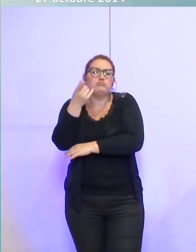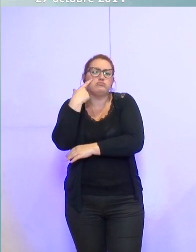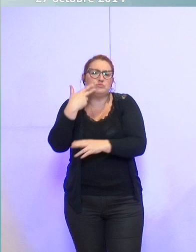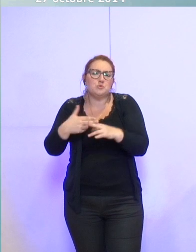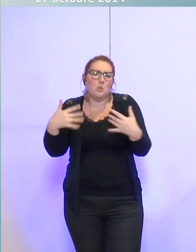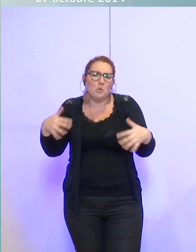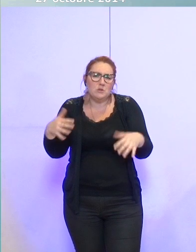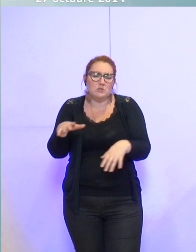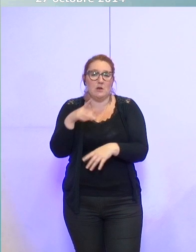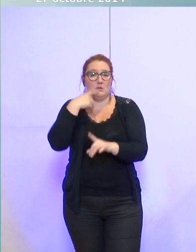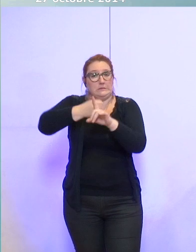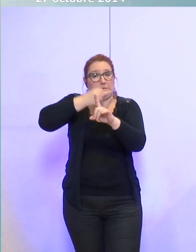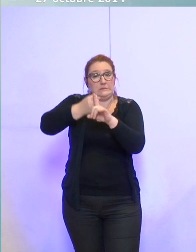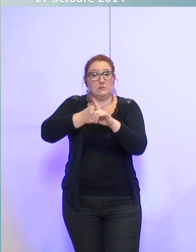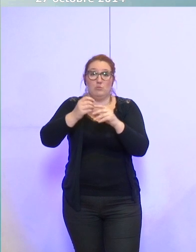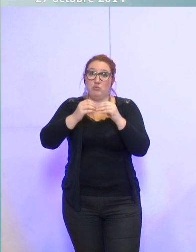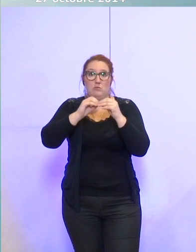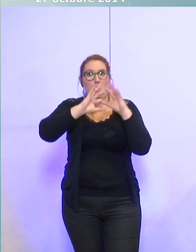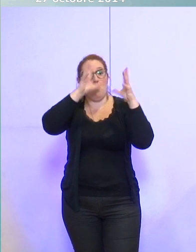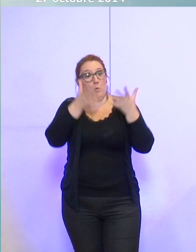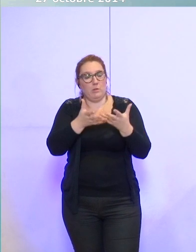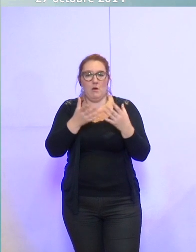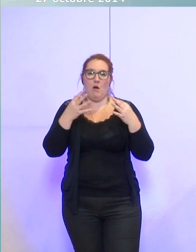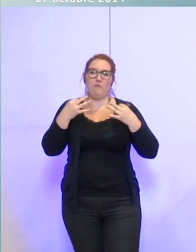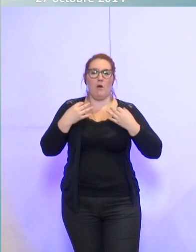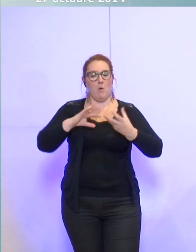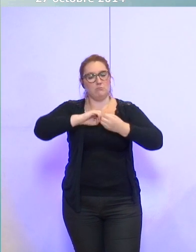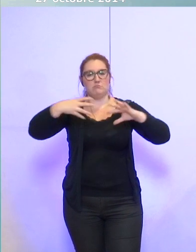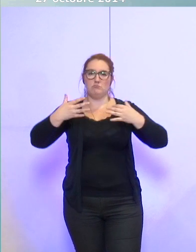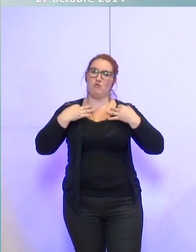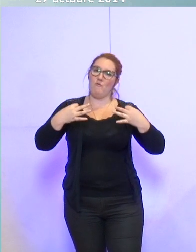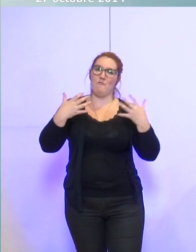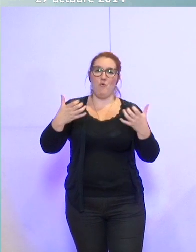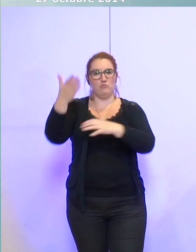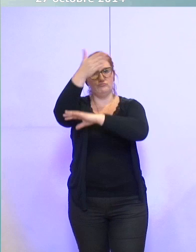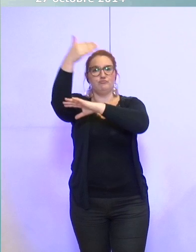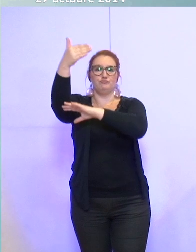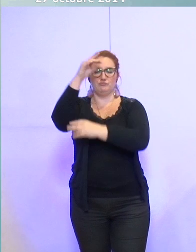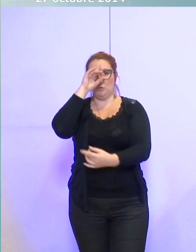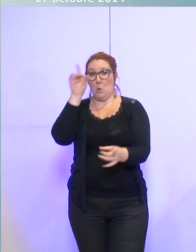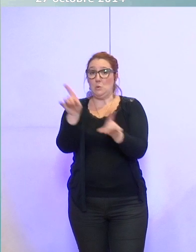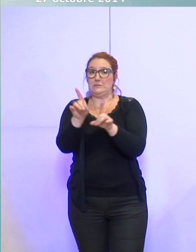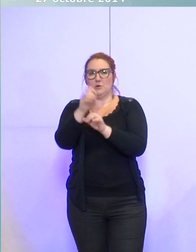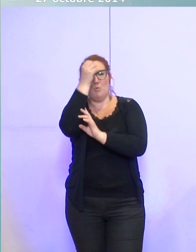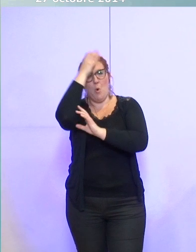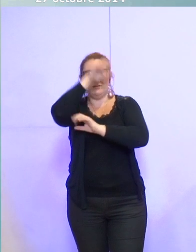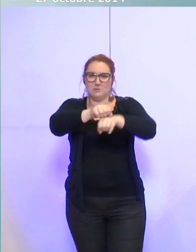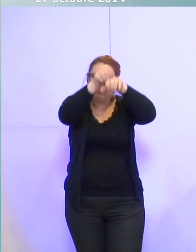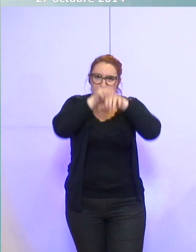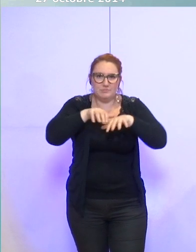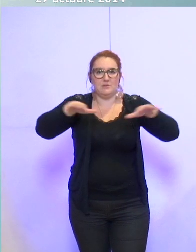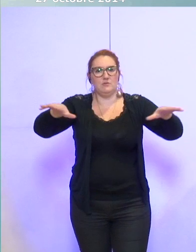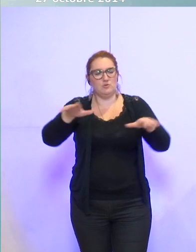l'échelle internationale de la neutralité du net et de tout ce qui concerne le libre accès à la libre diffusion des connaissances. Et